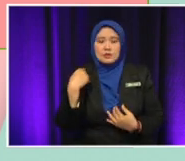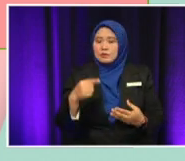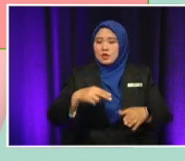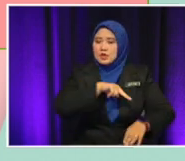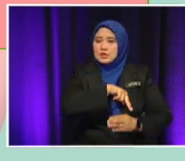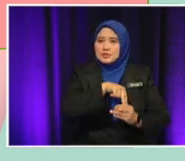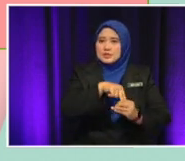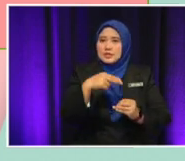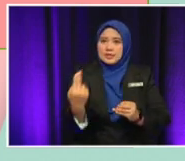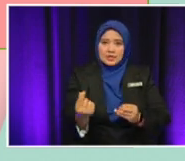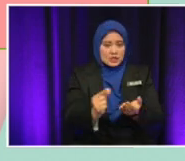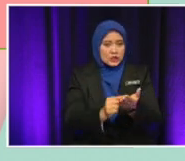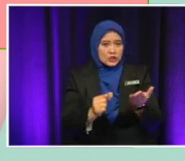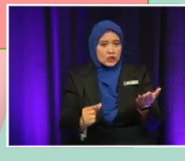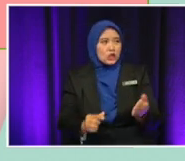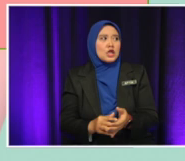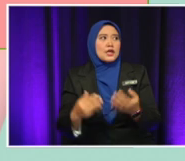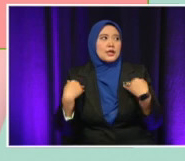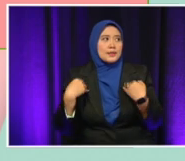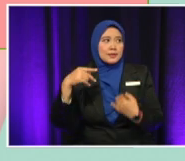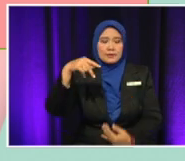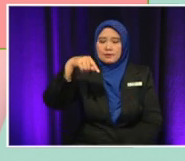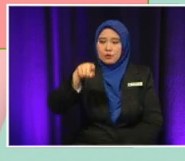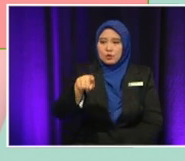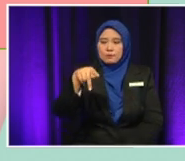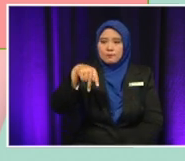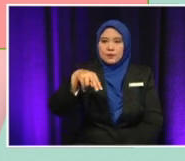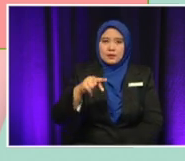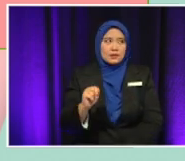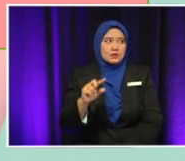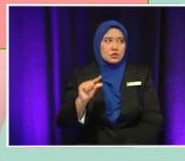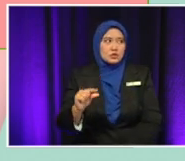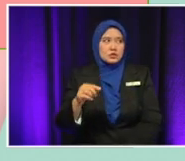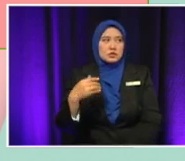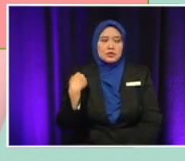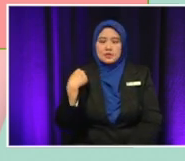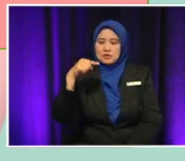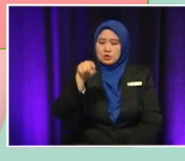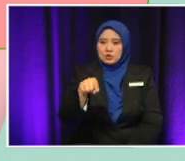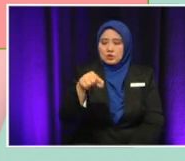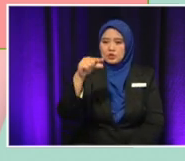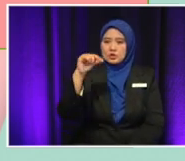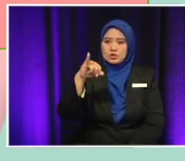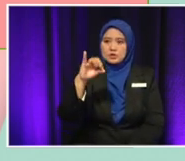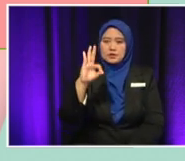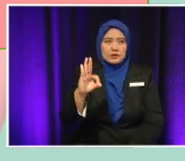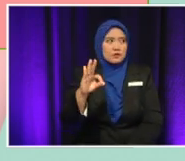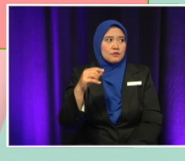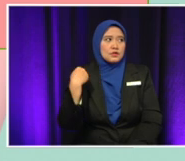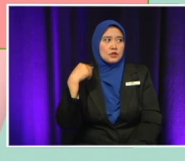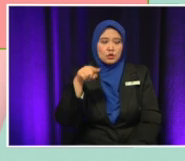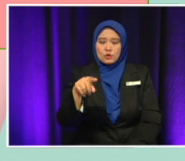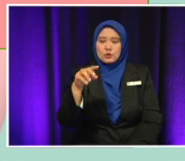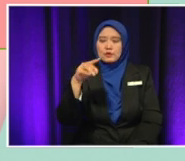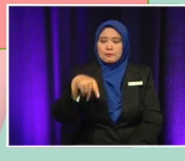png.yif.pdf dan.tive Tuliskan padanan yang betul bagi format file itu dengan terminologi berikut